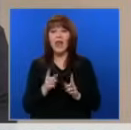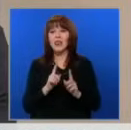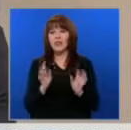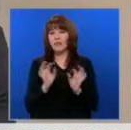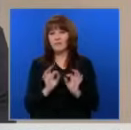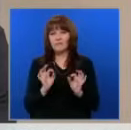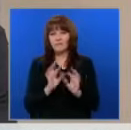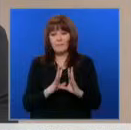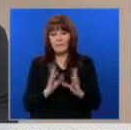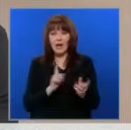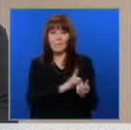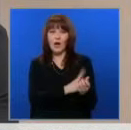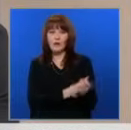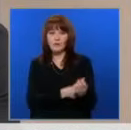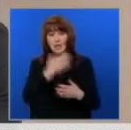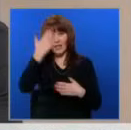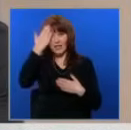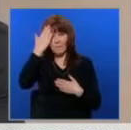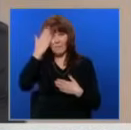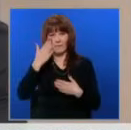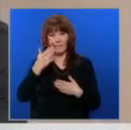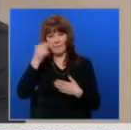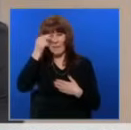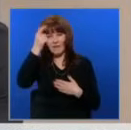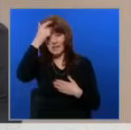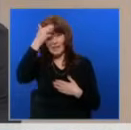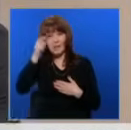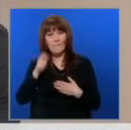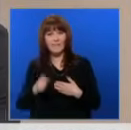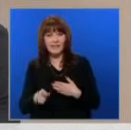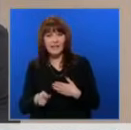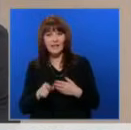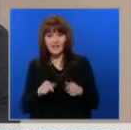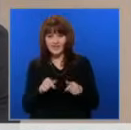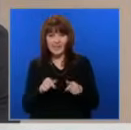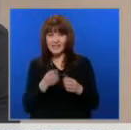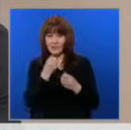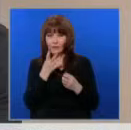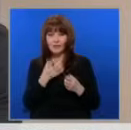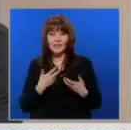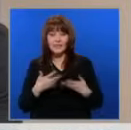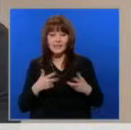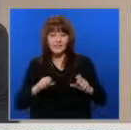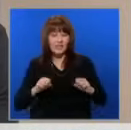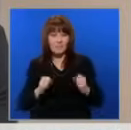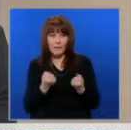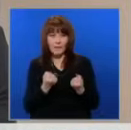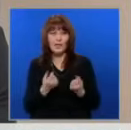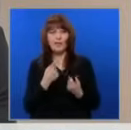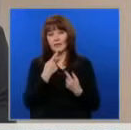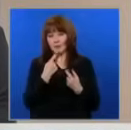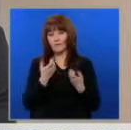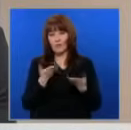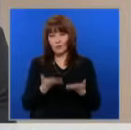непосилна за българския пациент. А и конкретната ситуация изисква спешност. Затова си